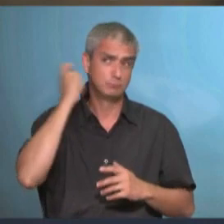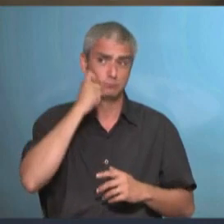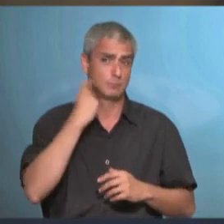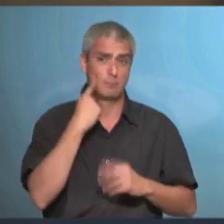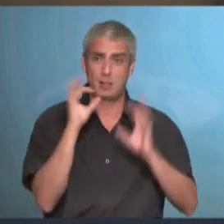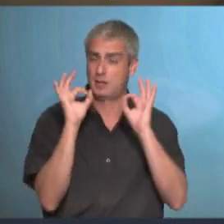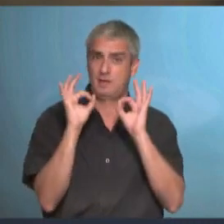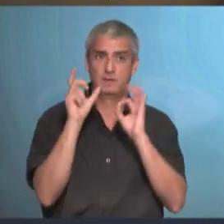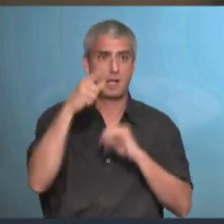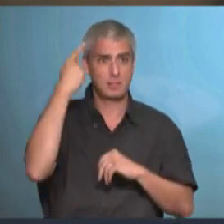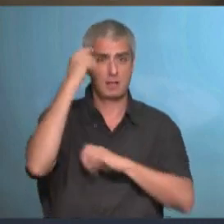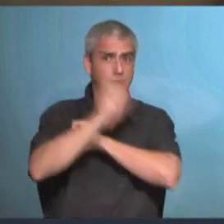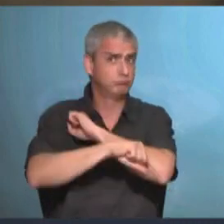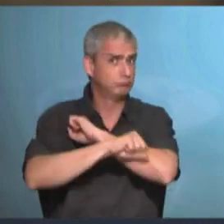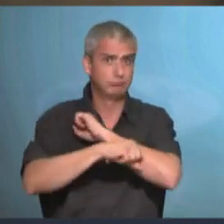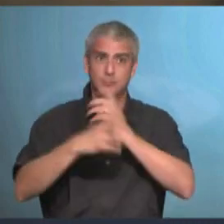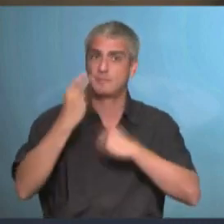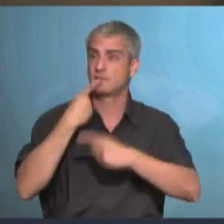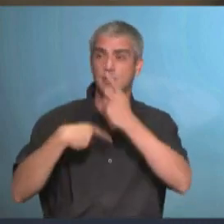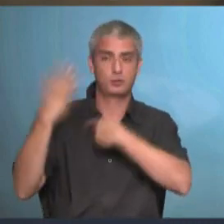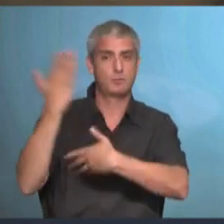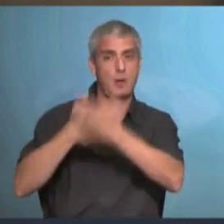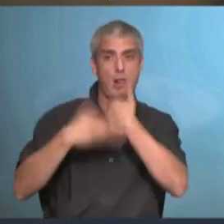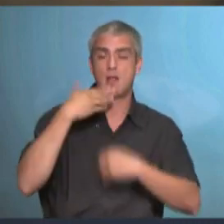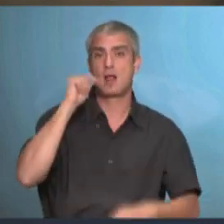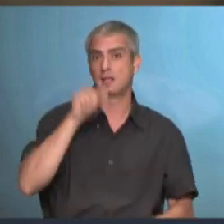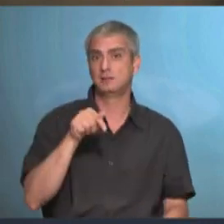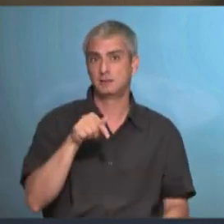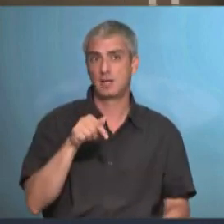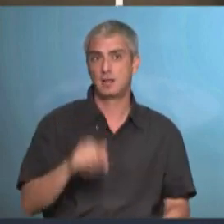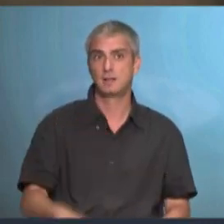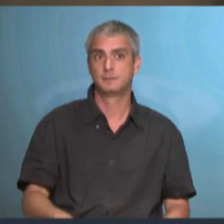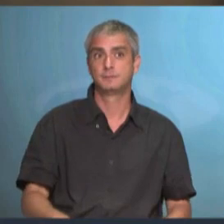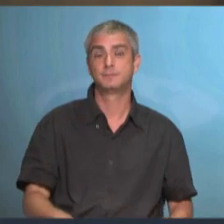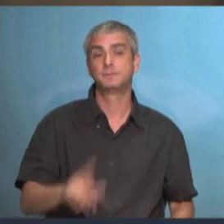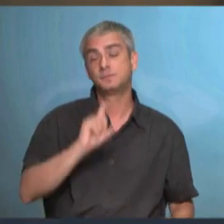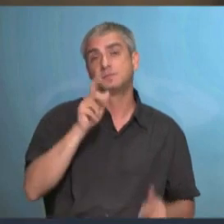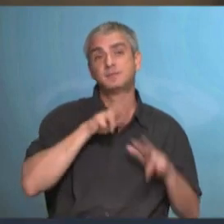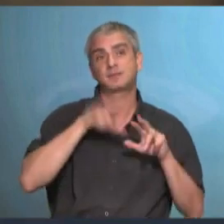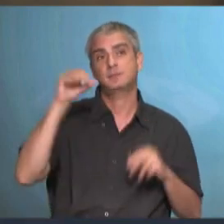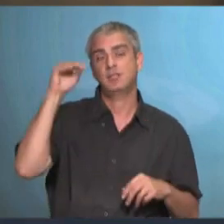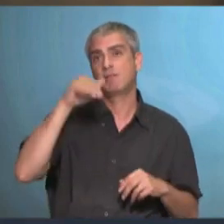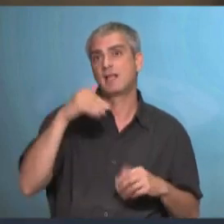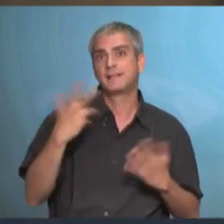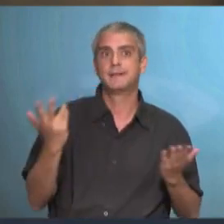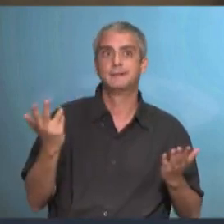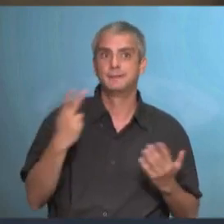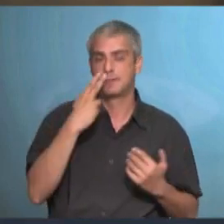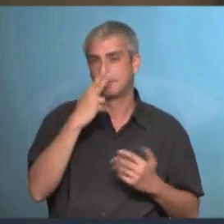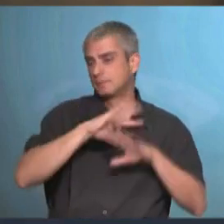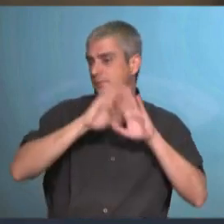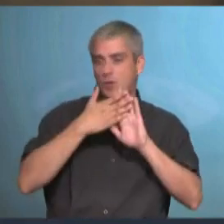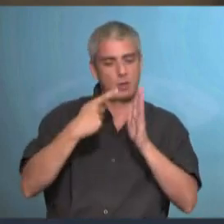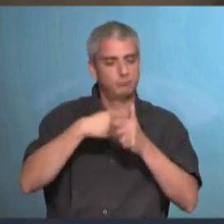אדם משכיל שלפני שנים רבות עלה ארצה, וכנראה מצבו יידרדר מבחינה, מכל הבחינות,